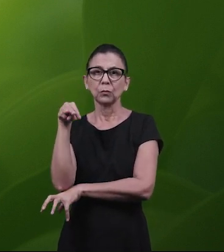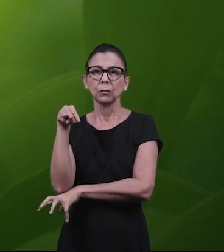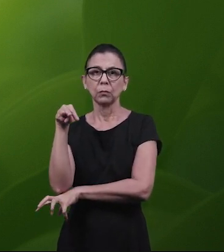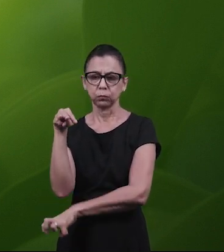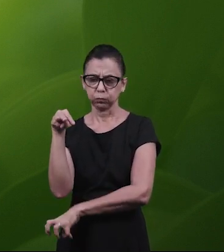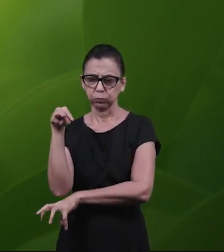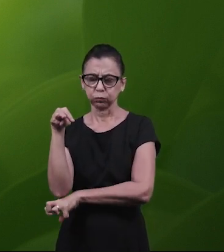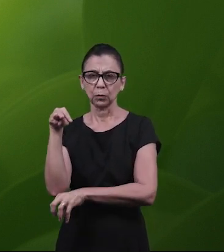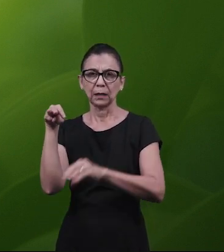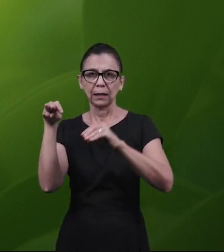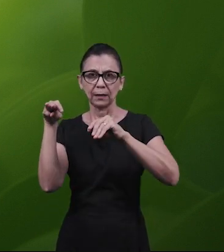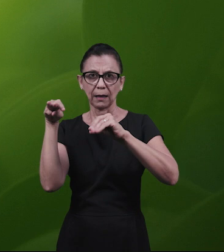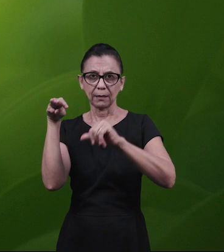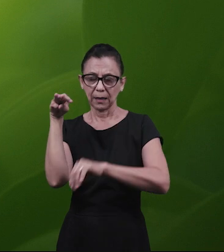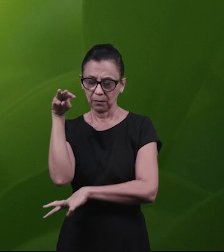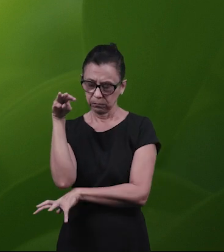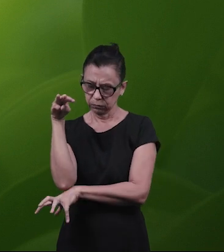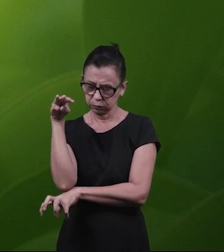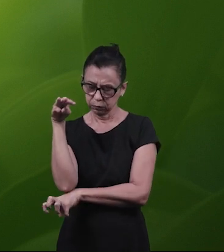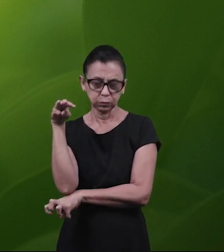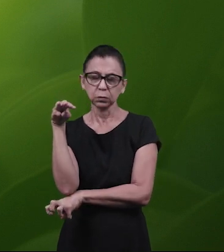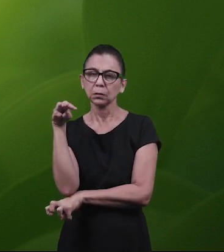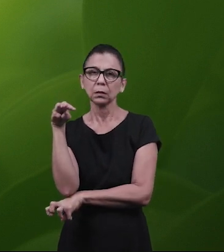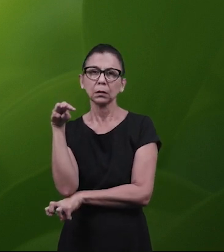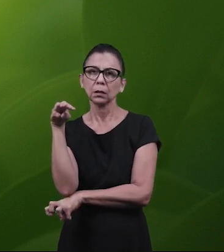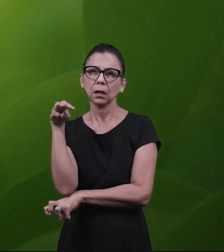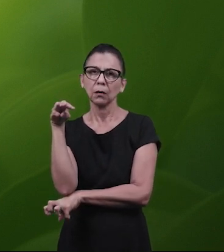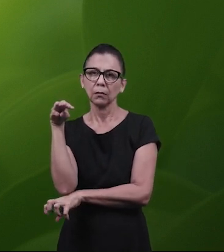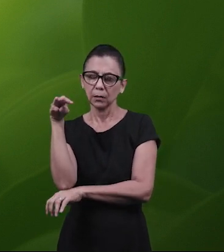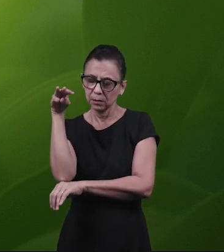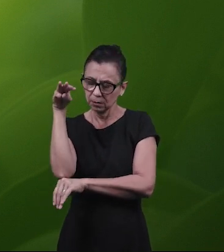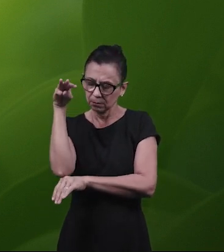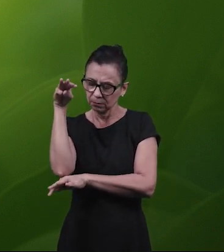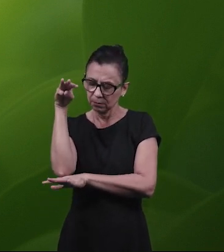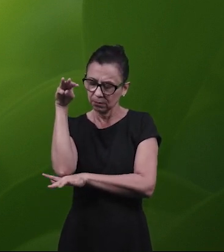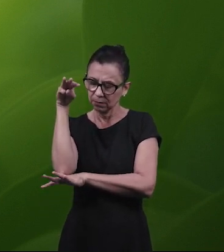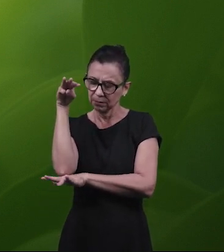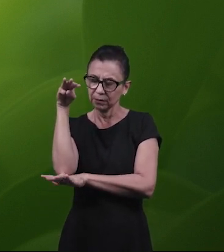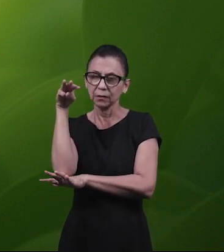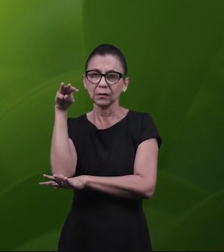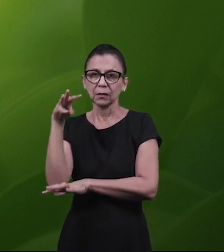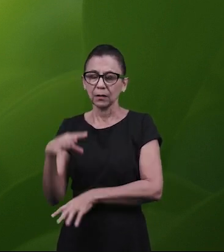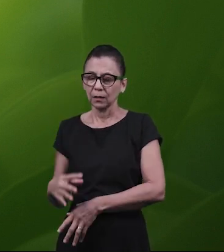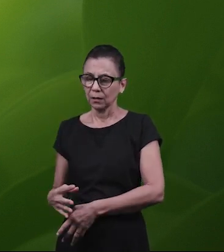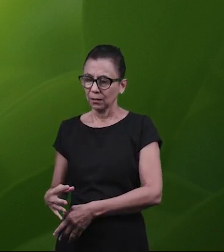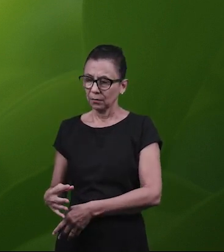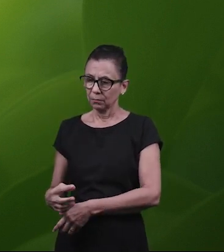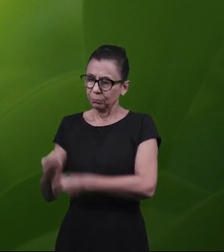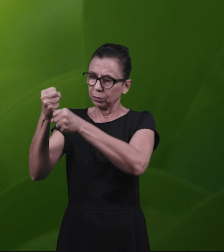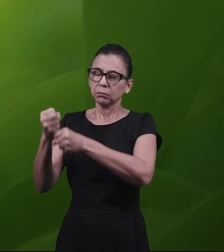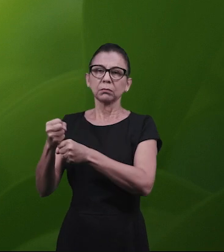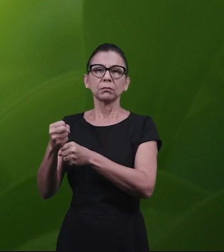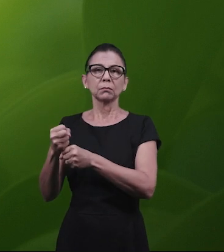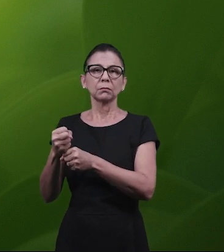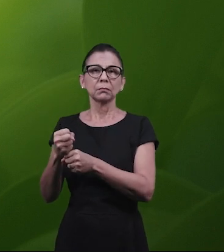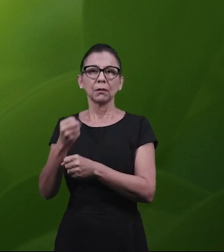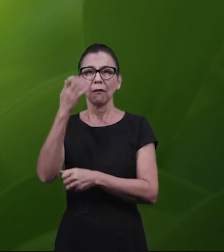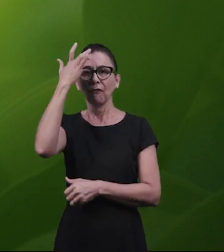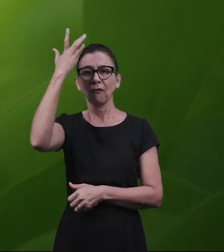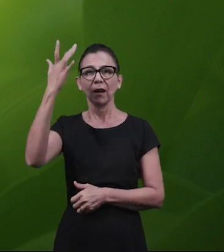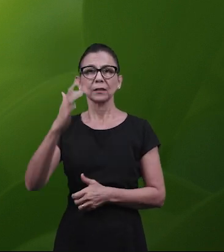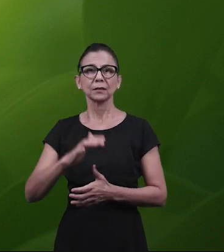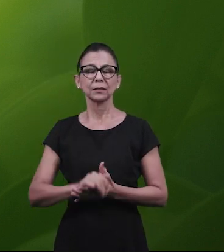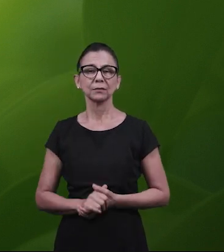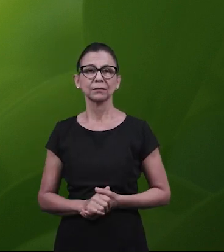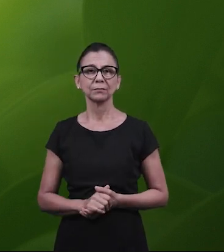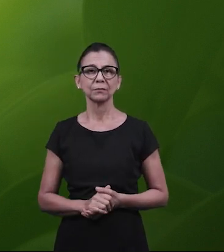le blé n'est pas attaché à la terre et c'est facile d'être ramassé. Le blé est facile de le